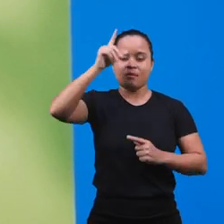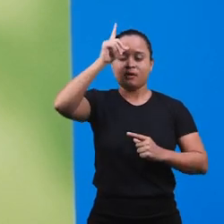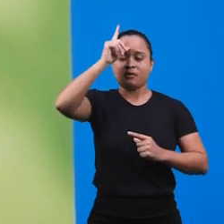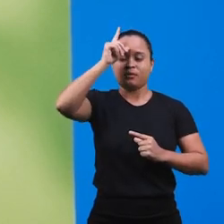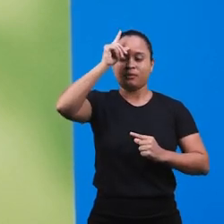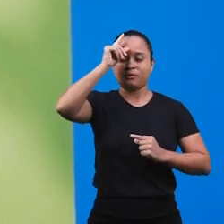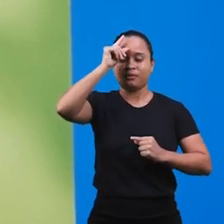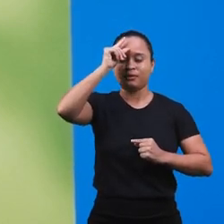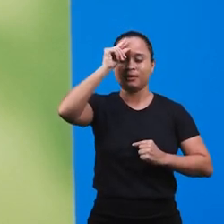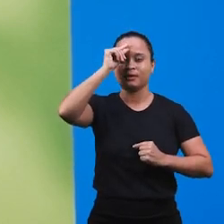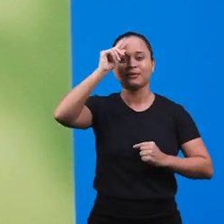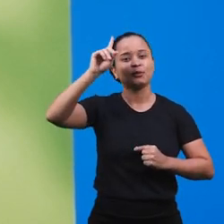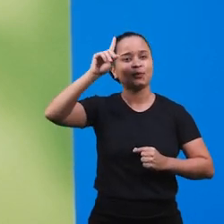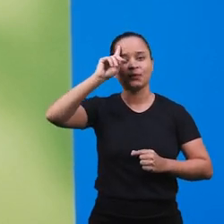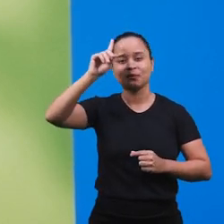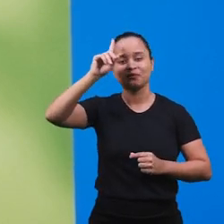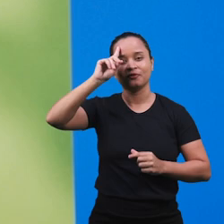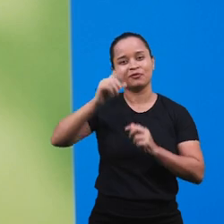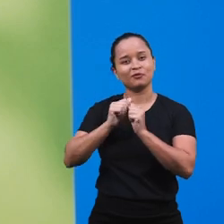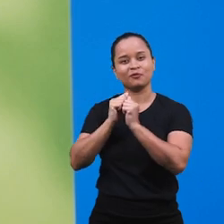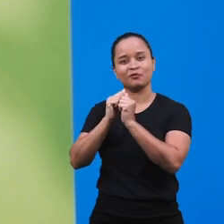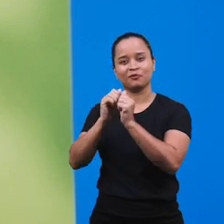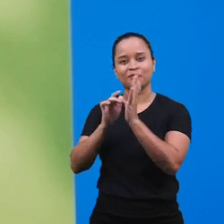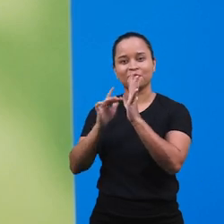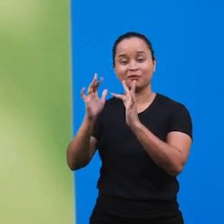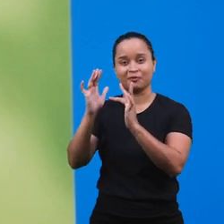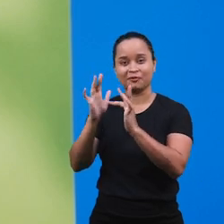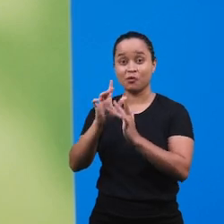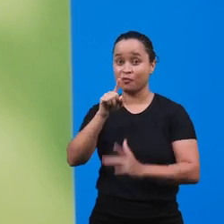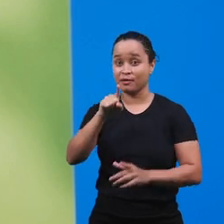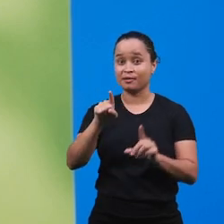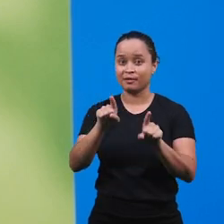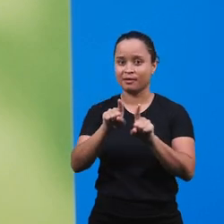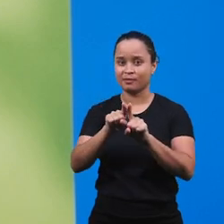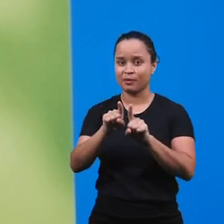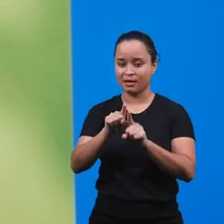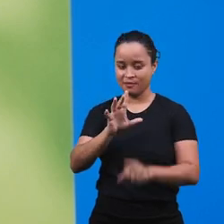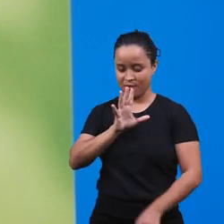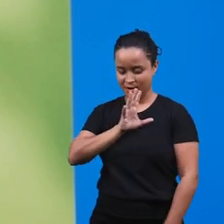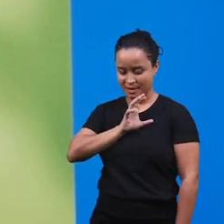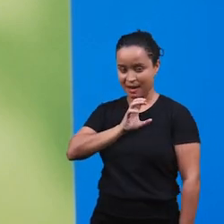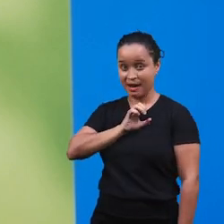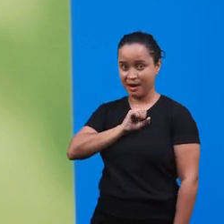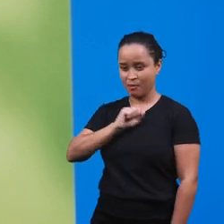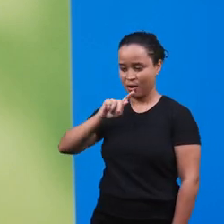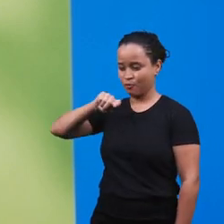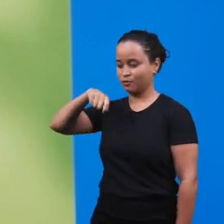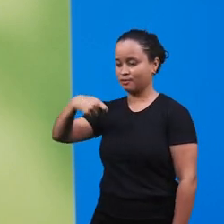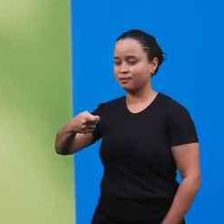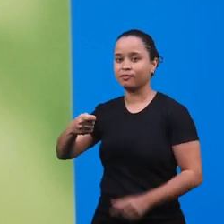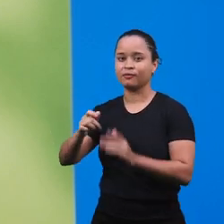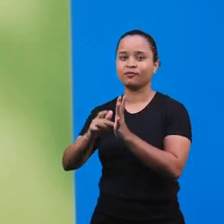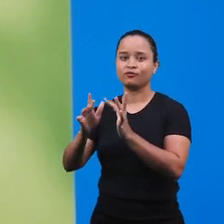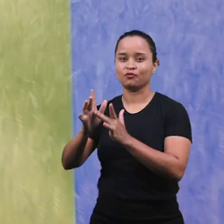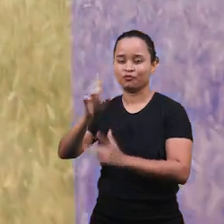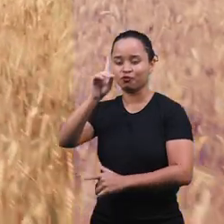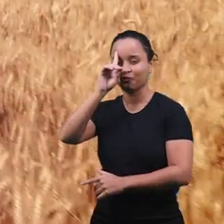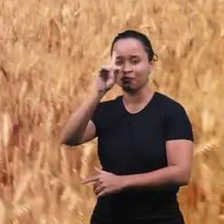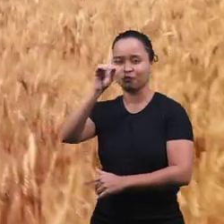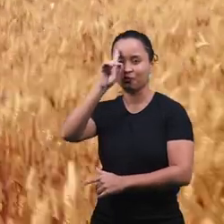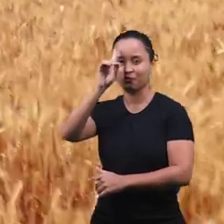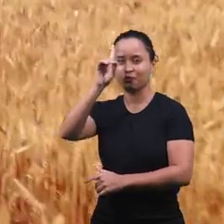reposer votre âme tous les jours en Jésus, vous allez aimer son nom chaque jour plus.